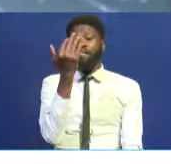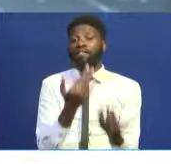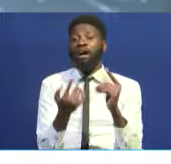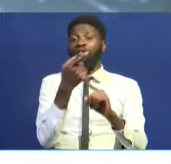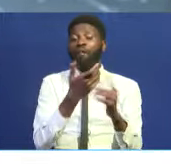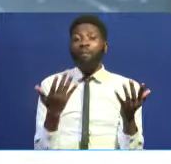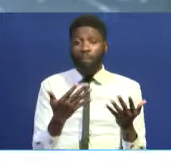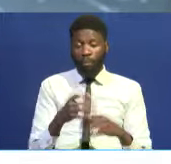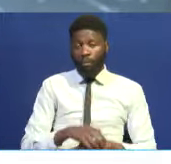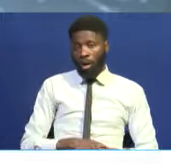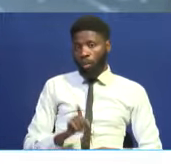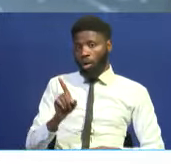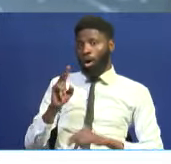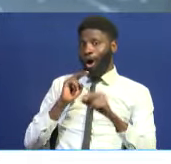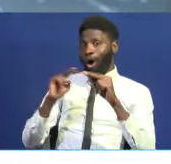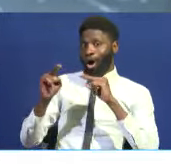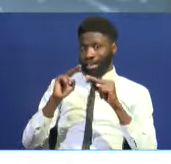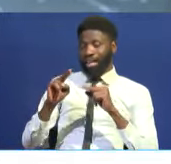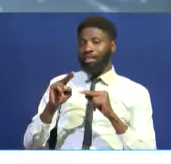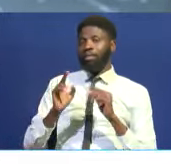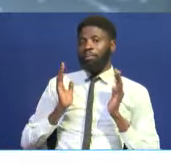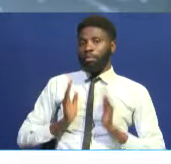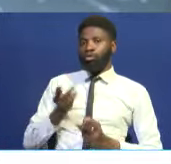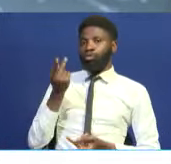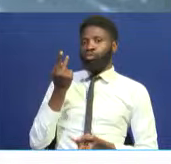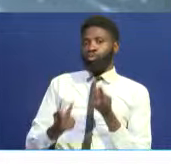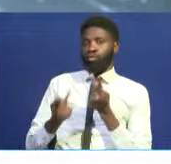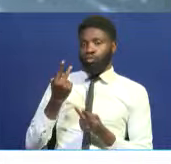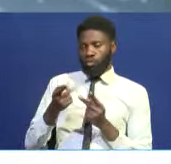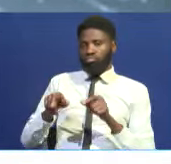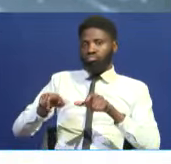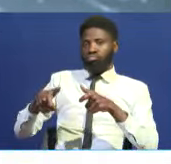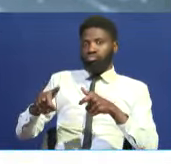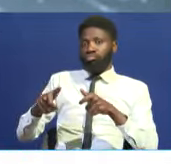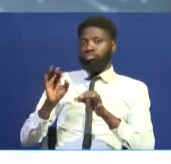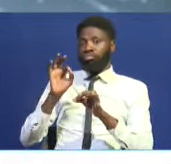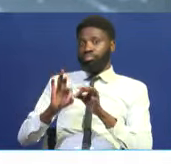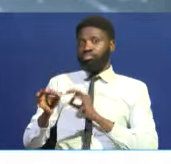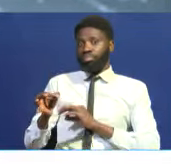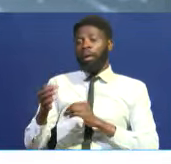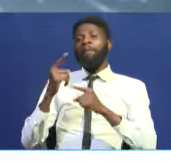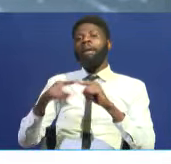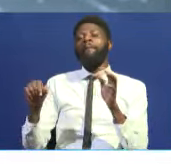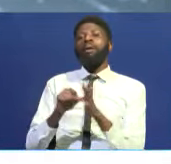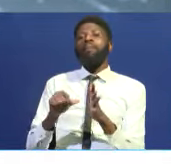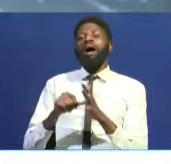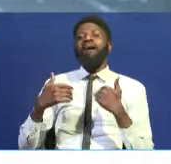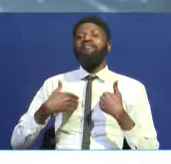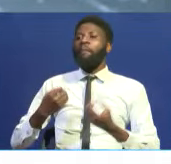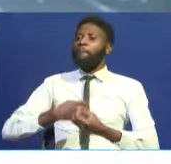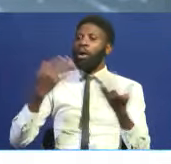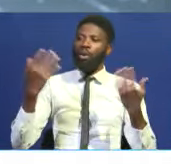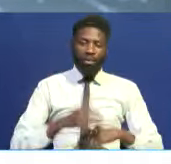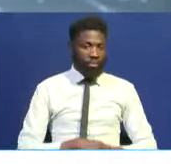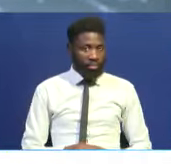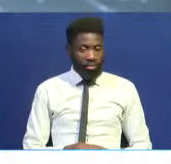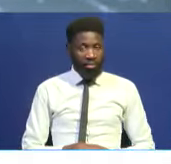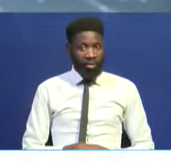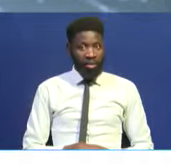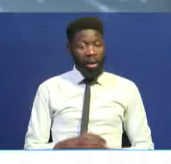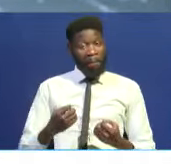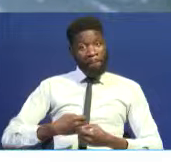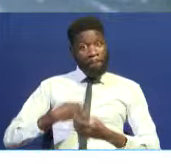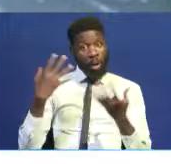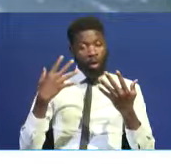mpishi kuwasha mtungi wa gesi uliokuwa na itilafu. Moto huo, kwa mujibu wa walioshuhudia, ulienea kwa haraka baada ya kushika maduka